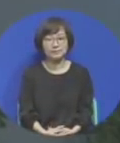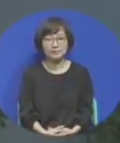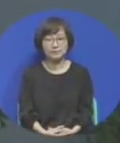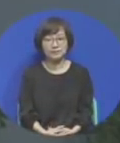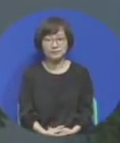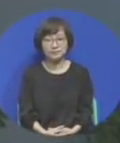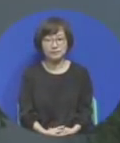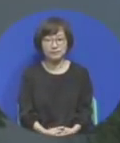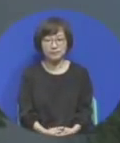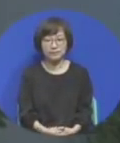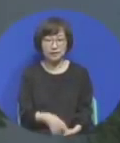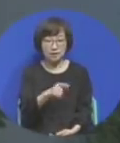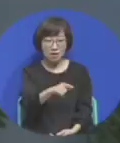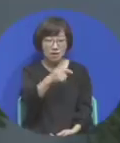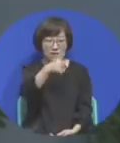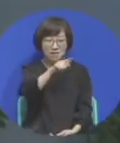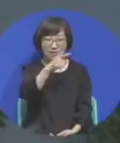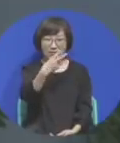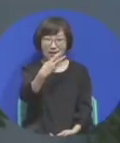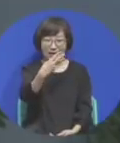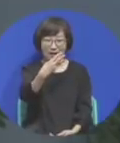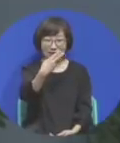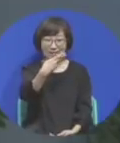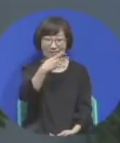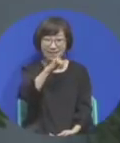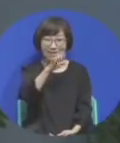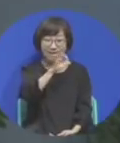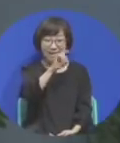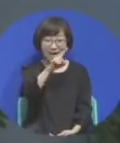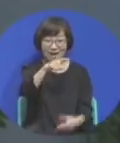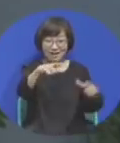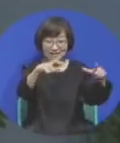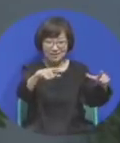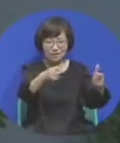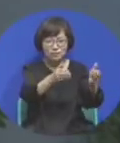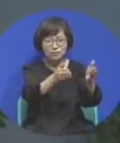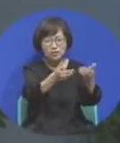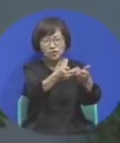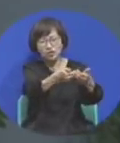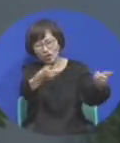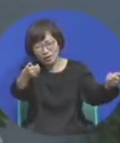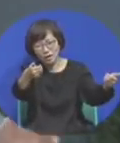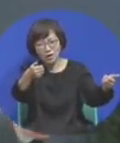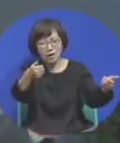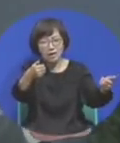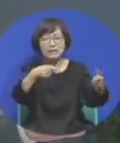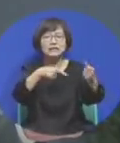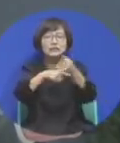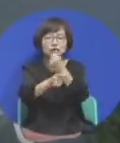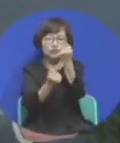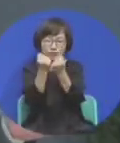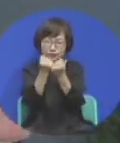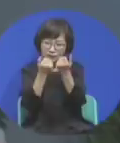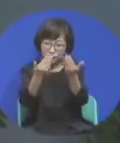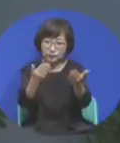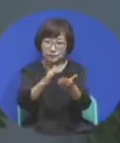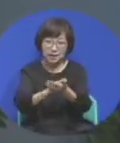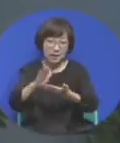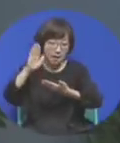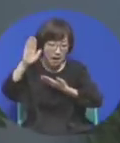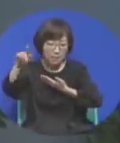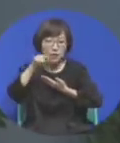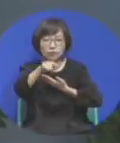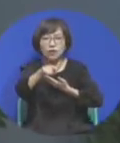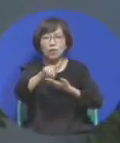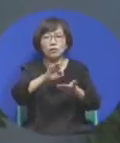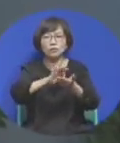you. 갈 때를 떠날 이유를 설명해 주세요. He explains the reason why he must leave Ur of Chaldeans. 그리고 이제 내가 너로 큰 민족을 이루고